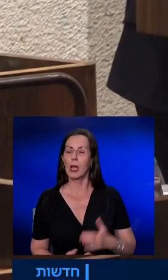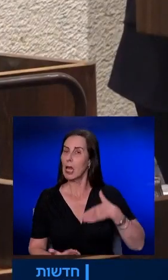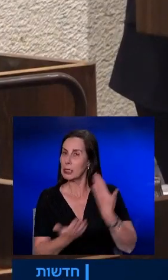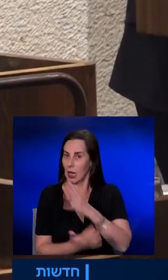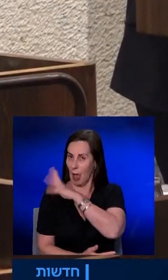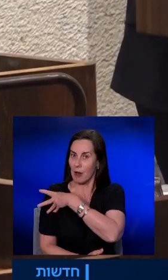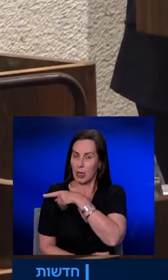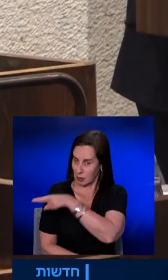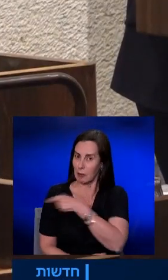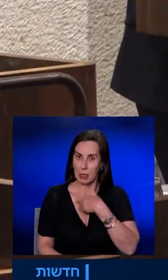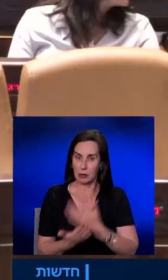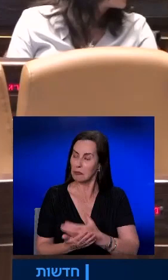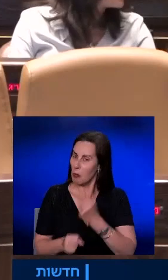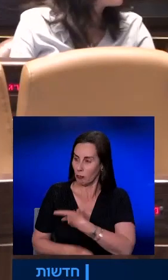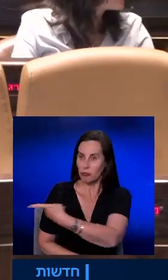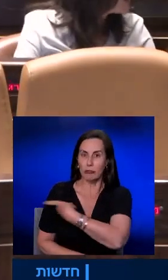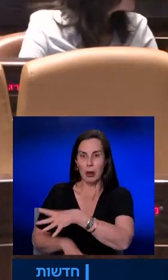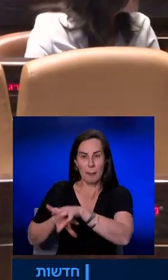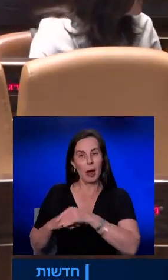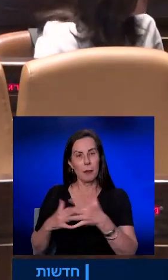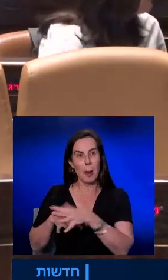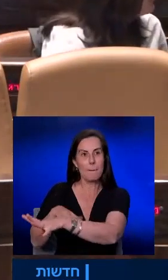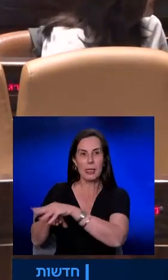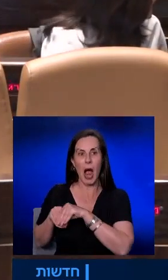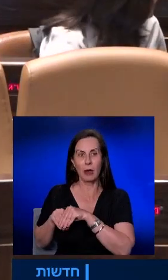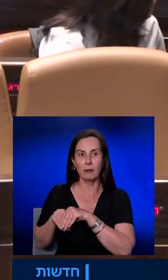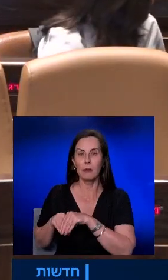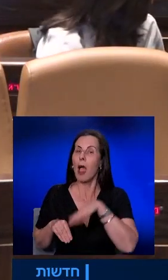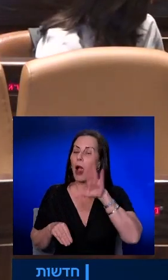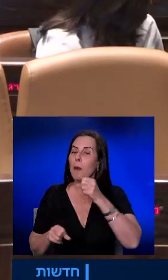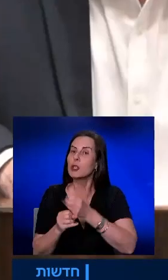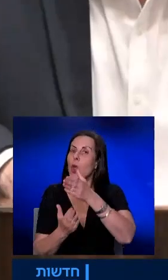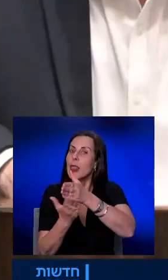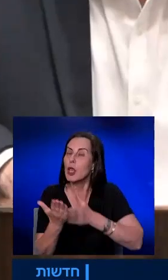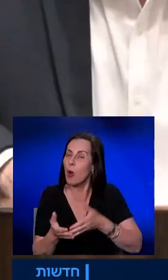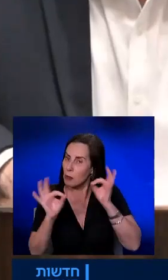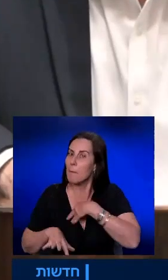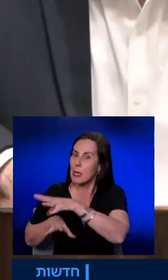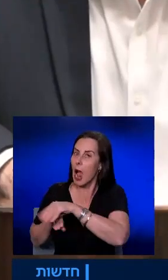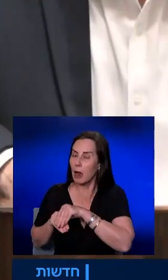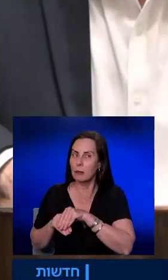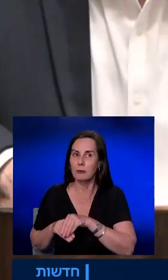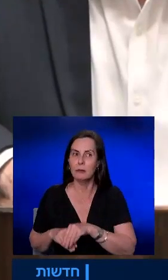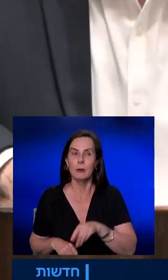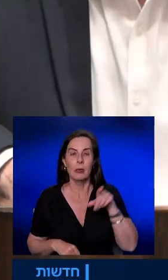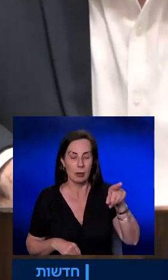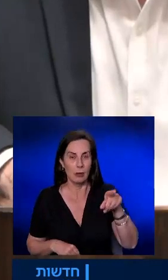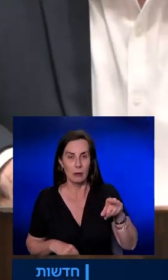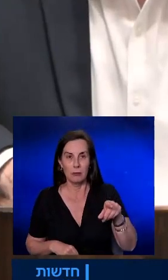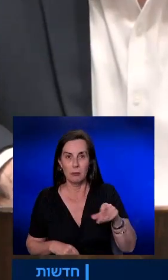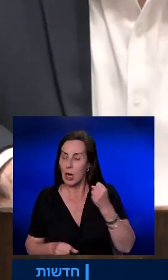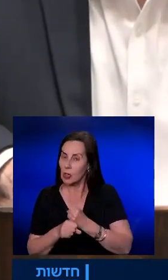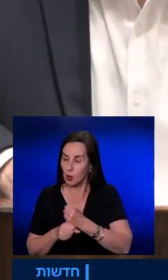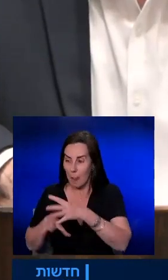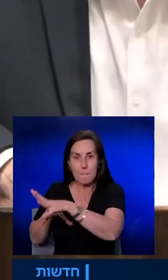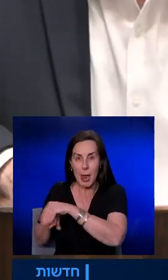לפלסטינים לערוך תחקיר משותף כולל נתיחה פתולוגית. להצעה הזאת של ישראל לערוך תחקיר